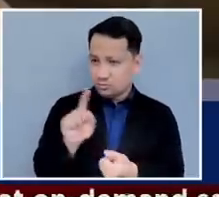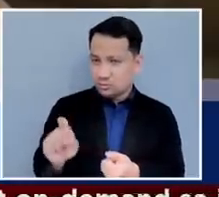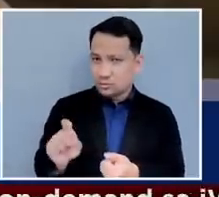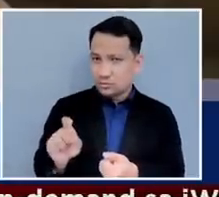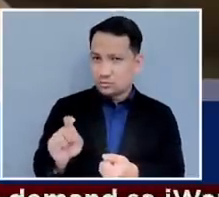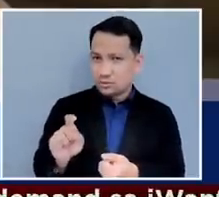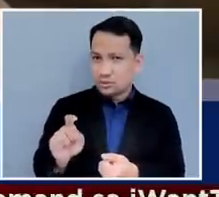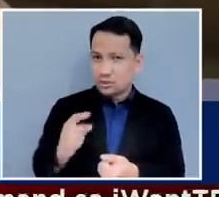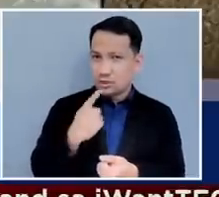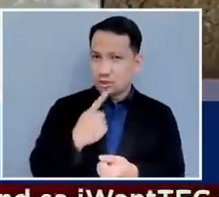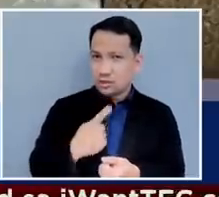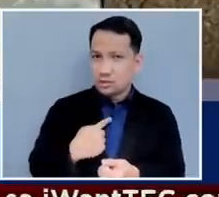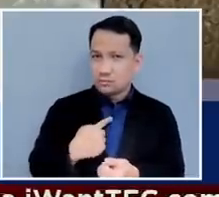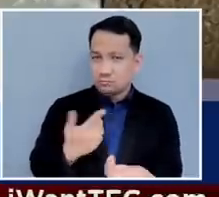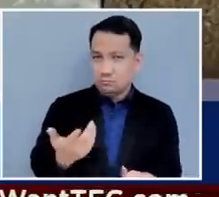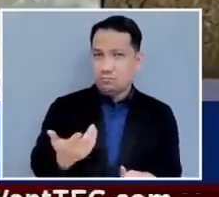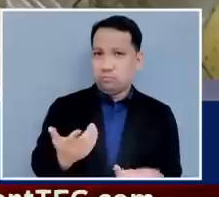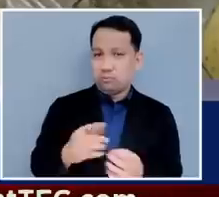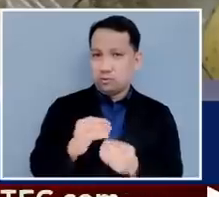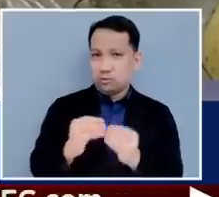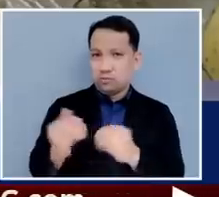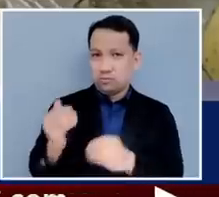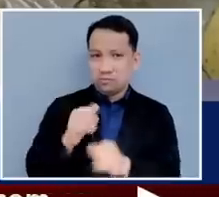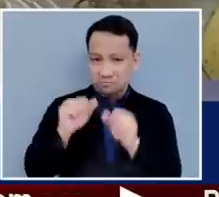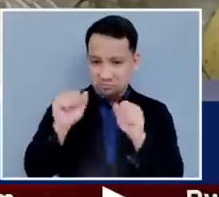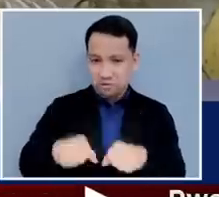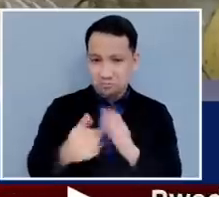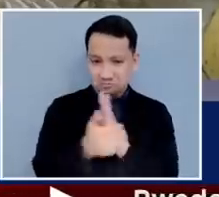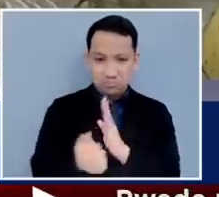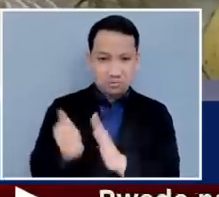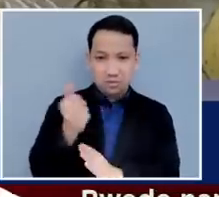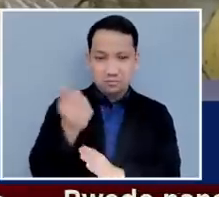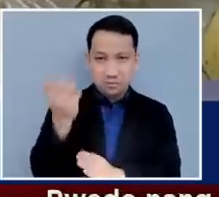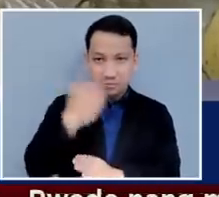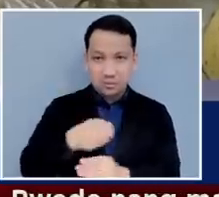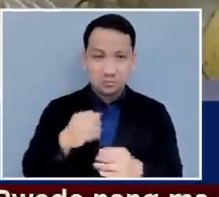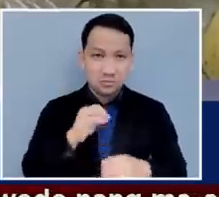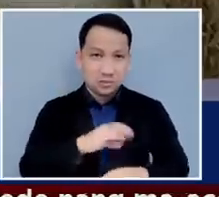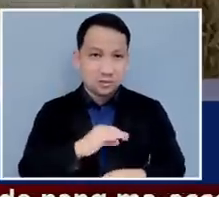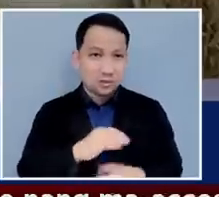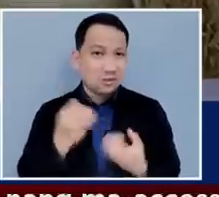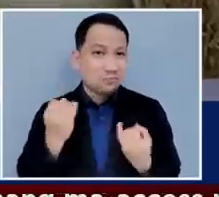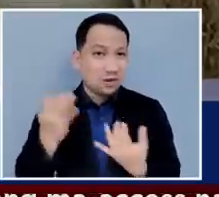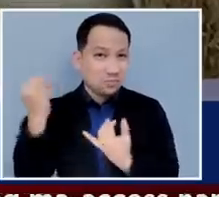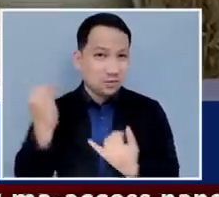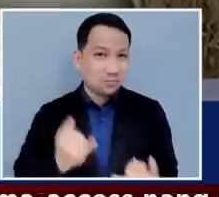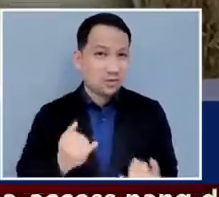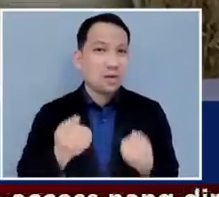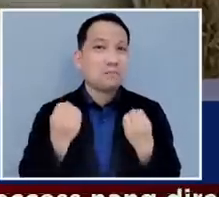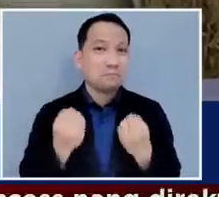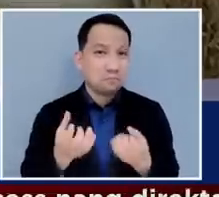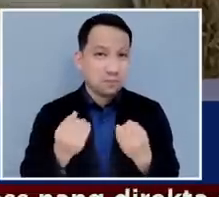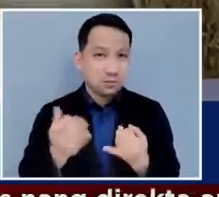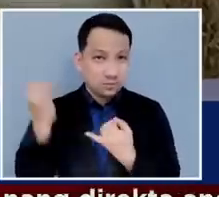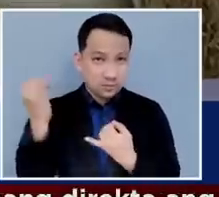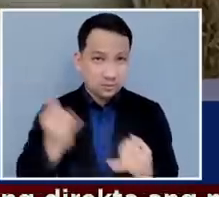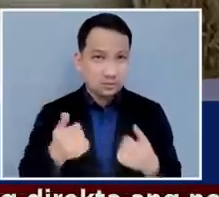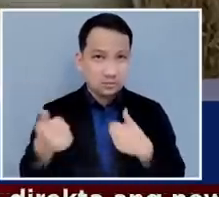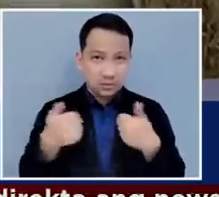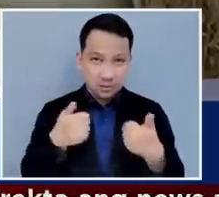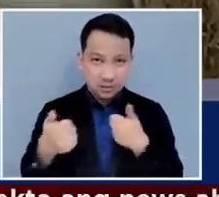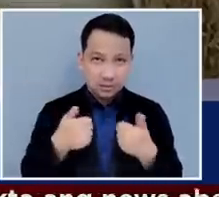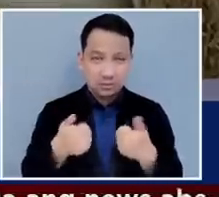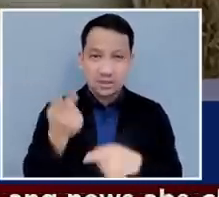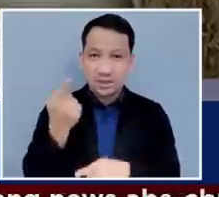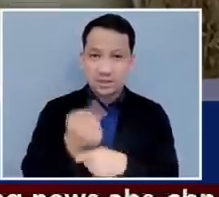para sabihing most capable? Di ba mas maraming nag-i-import, mas maraming magko-compete?